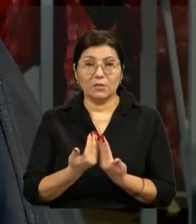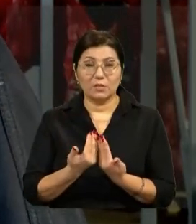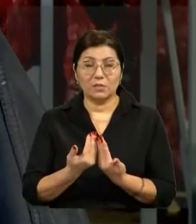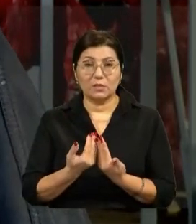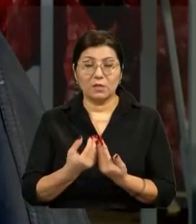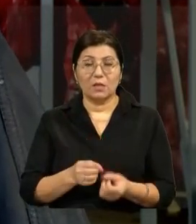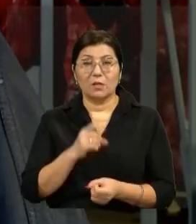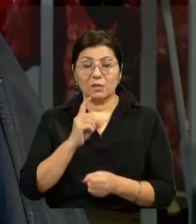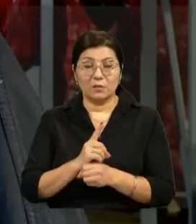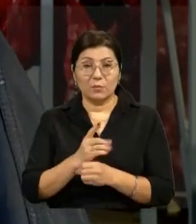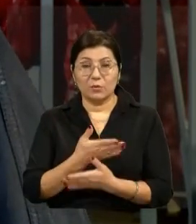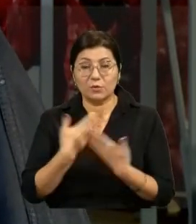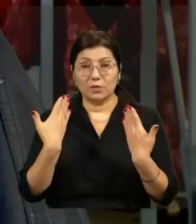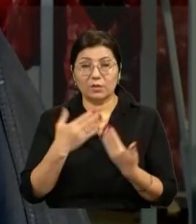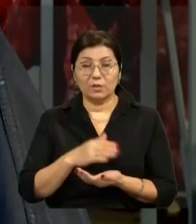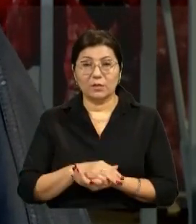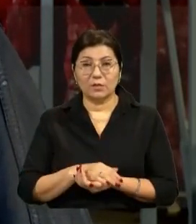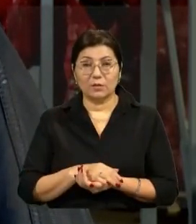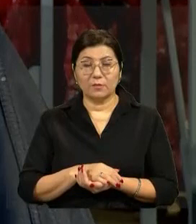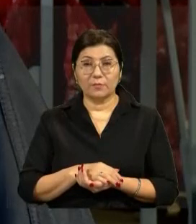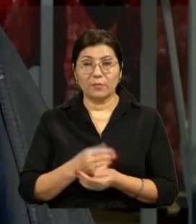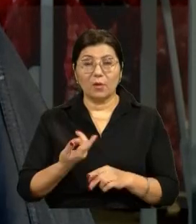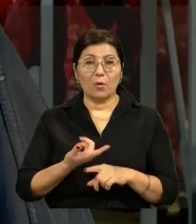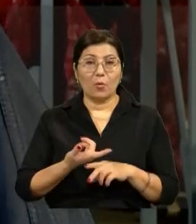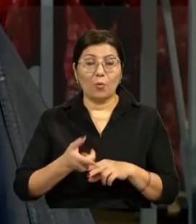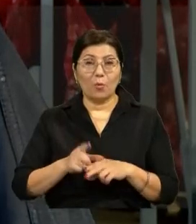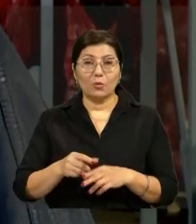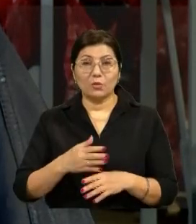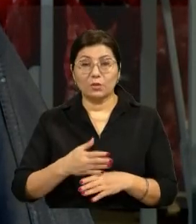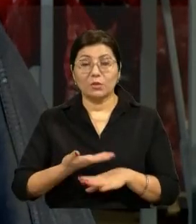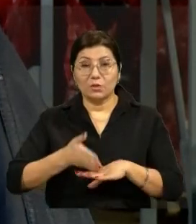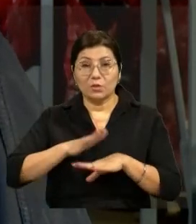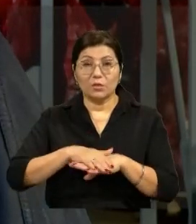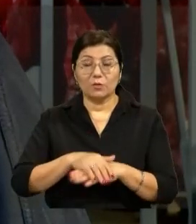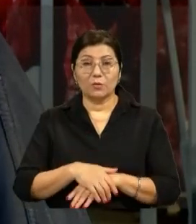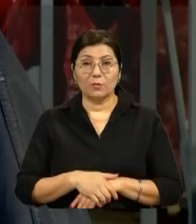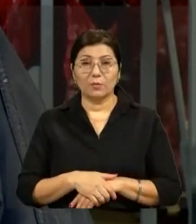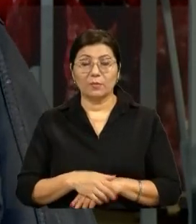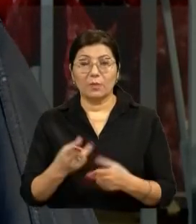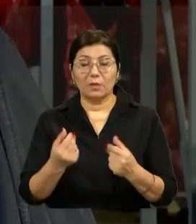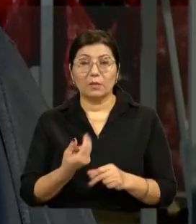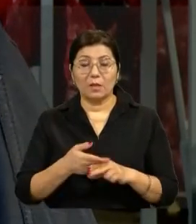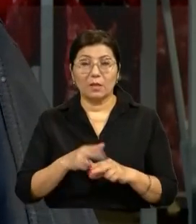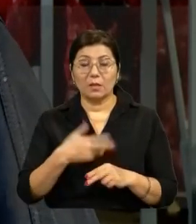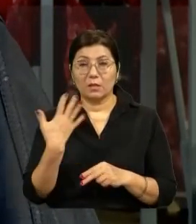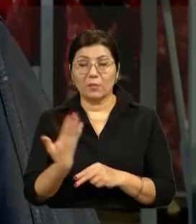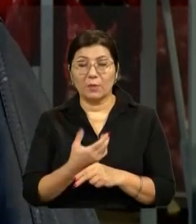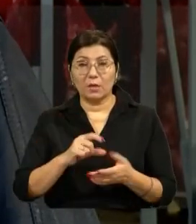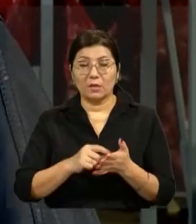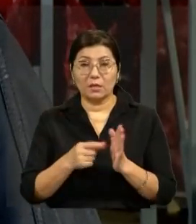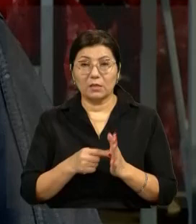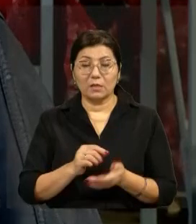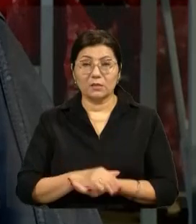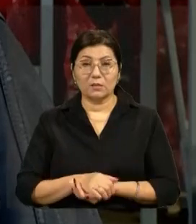спроса нет. То есть продать его очень тяжело. Ну, да, это пятый класс, это по сути фуражное зерно.